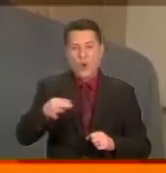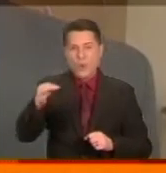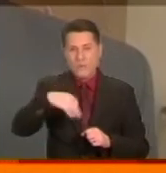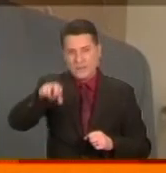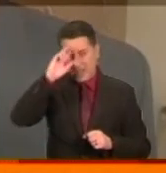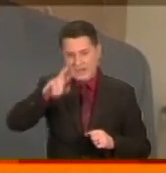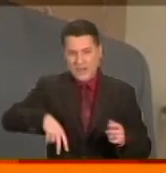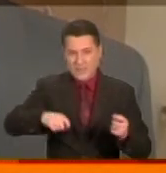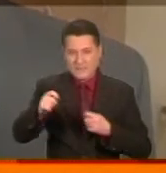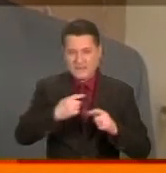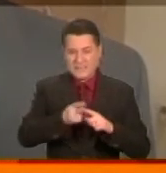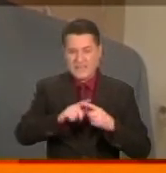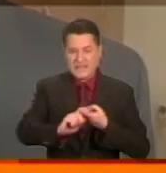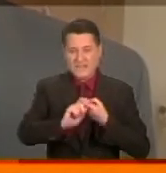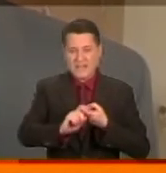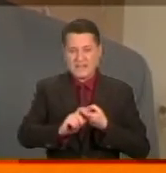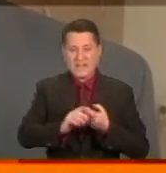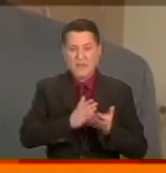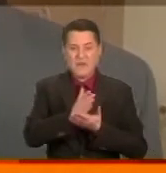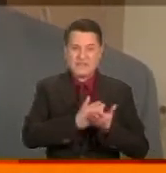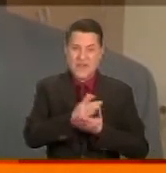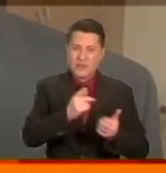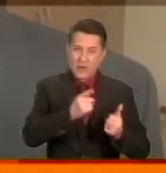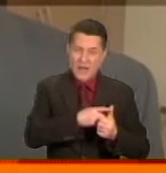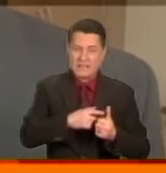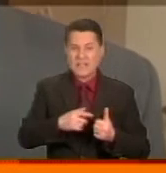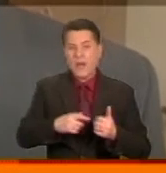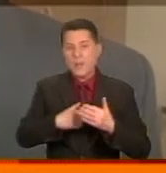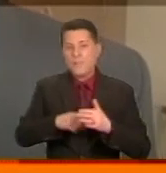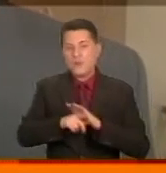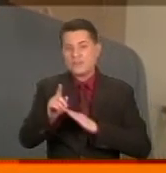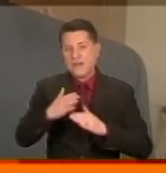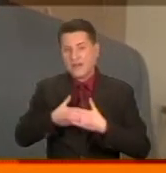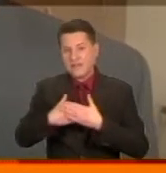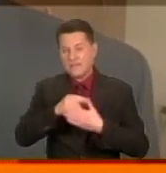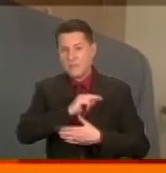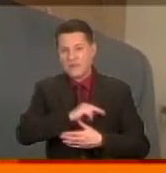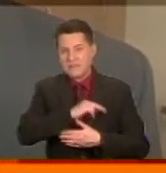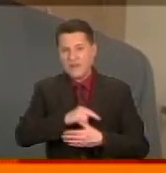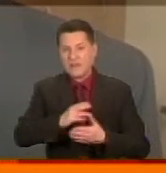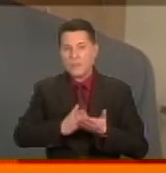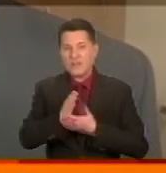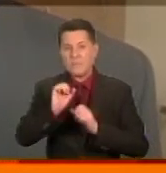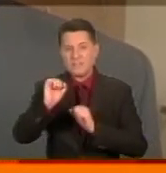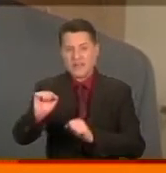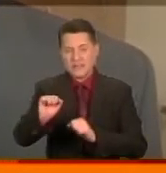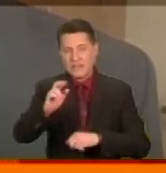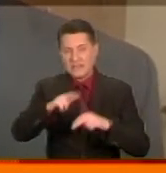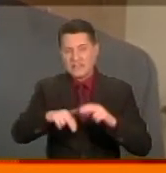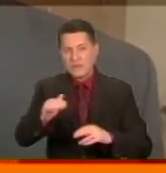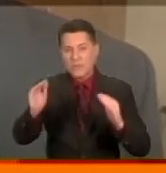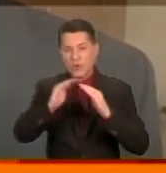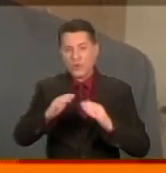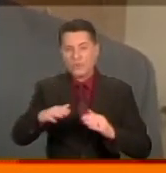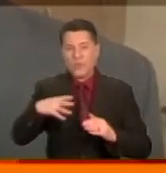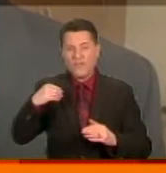облдержадміністрації. Мені здається, що це зв'язано з посадою раз. По-друге, я почав активно зараз працювати по напрямку захисних споруд по Львівській області, тому